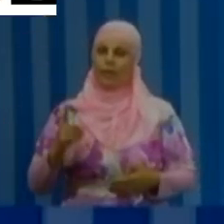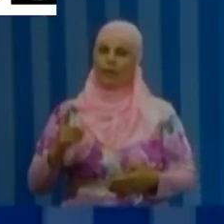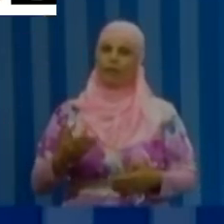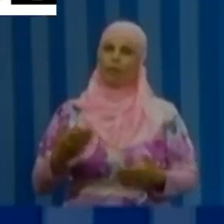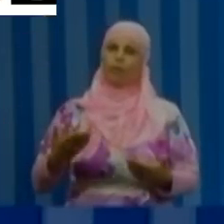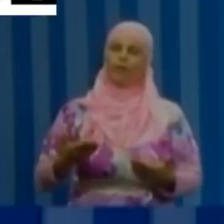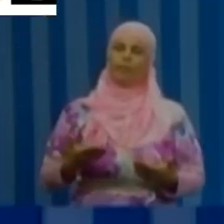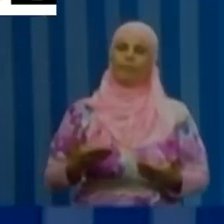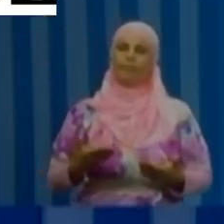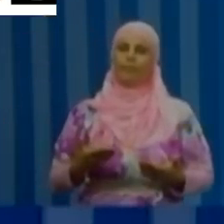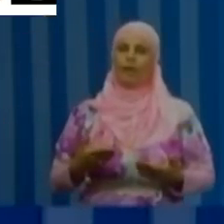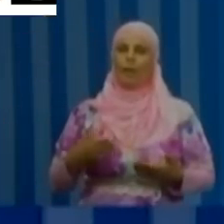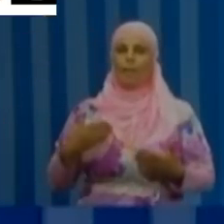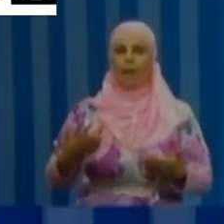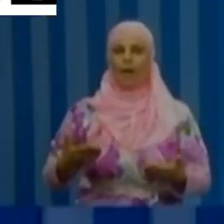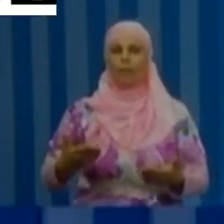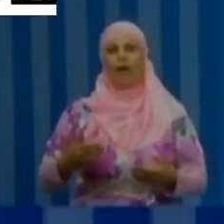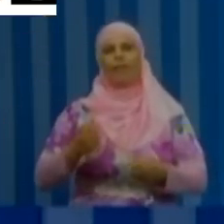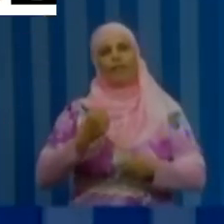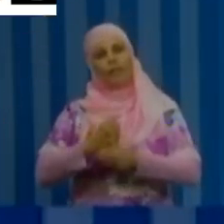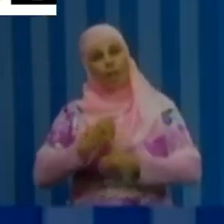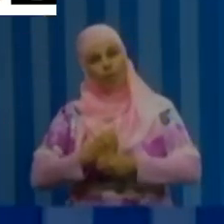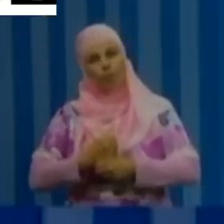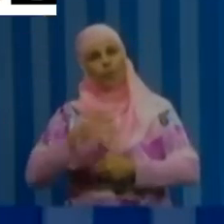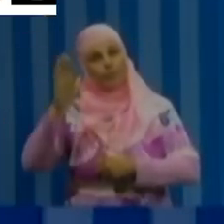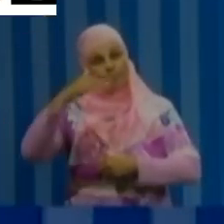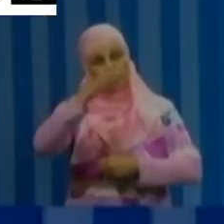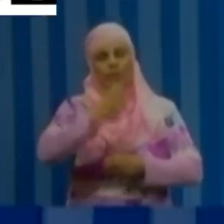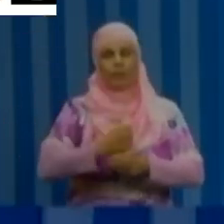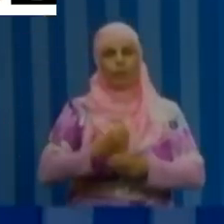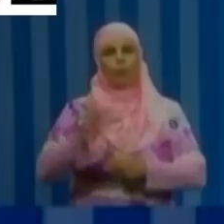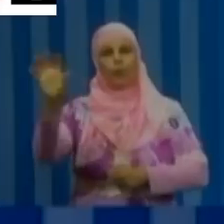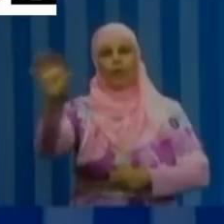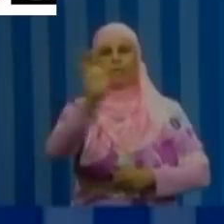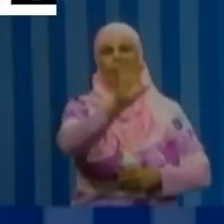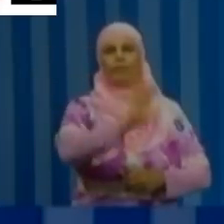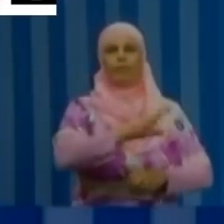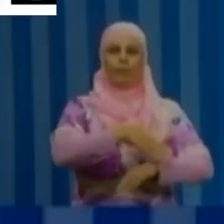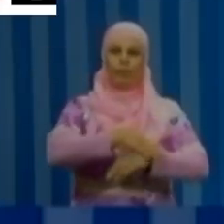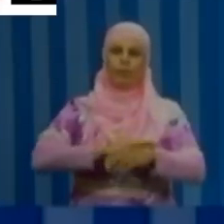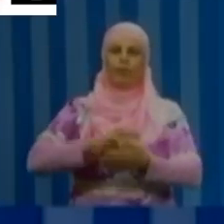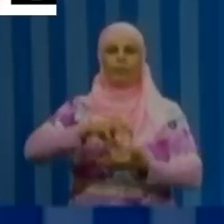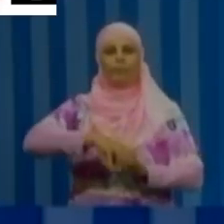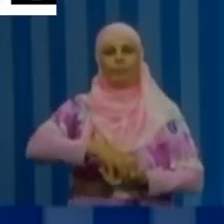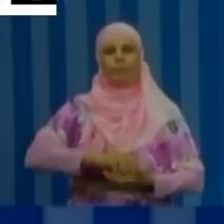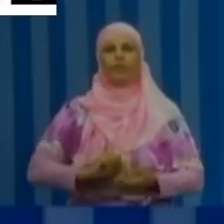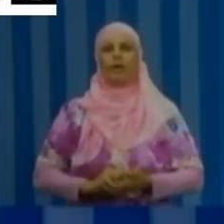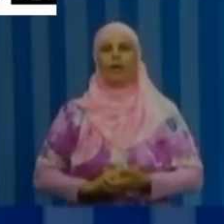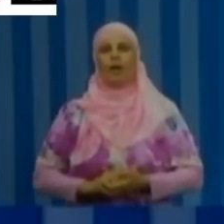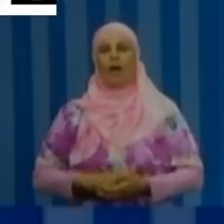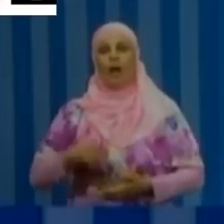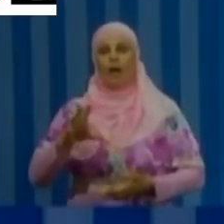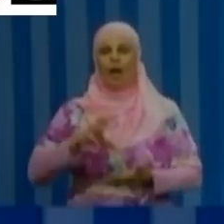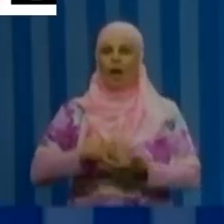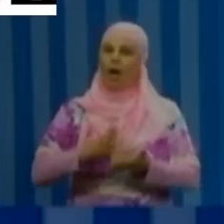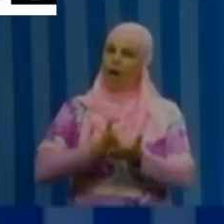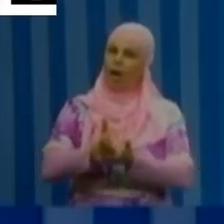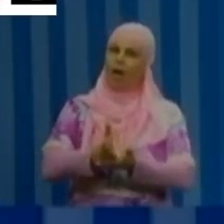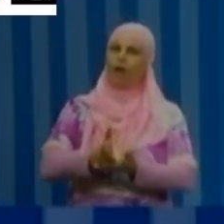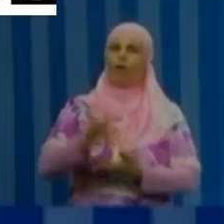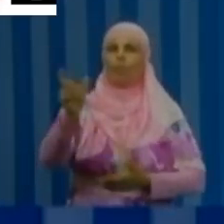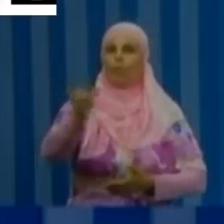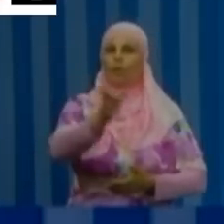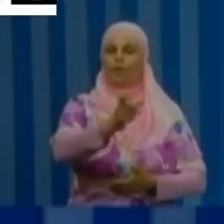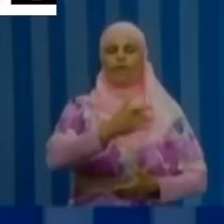يتطلب بعث معاهد التكوين لابناء الولايه اكيد مع تاكيد على حق المواطنين في